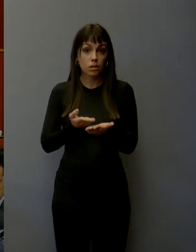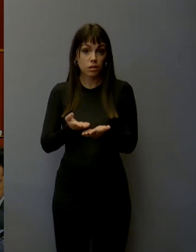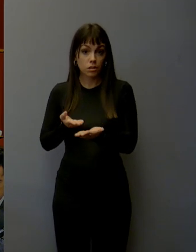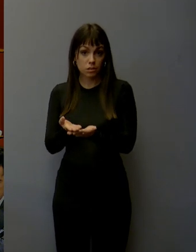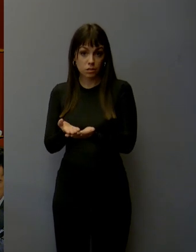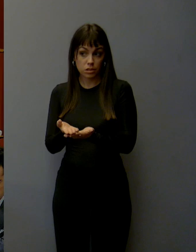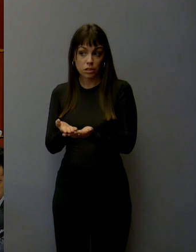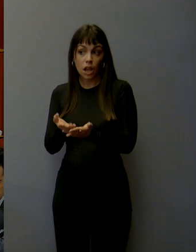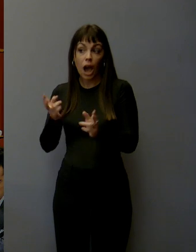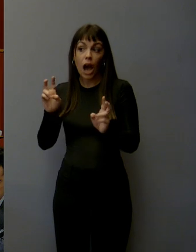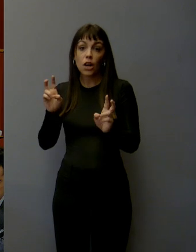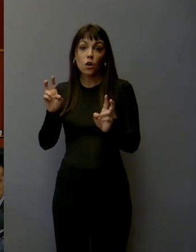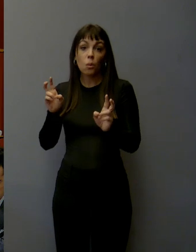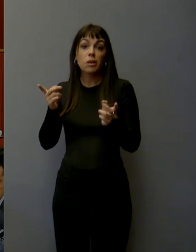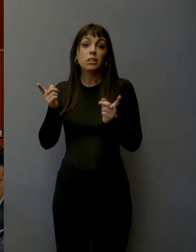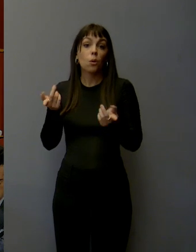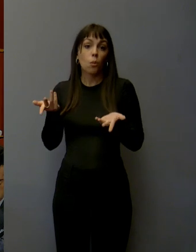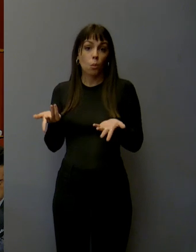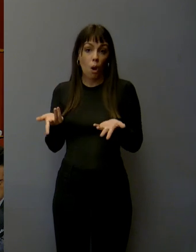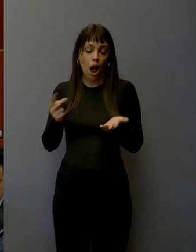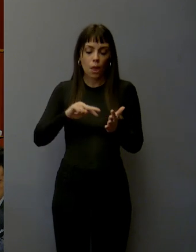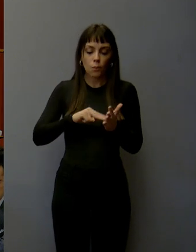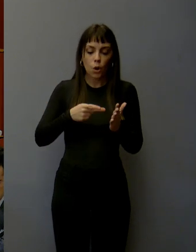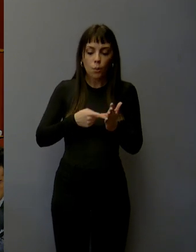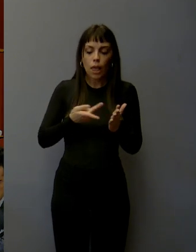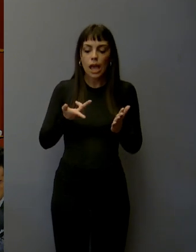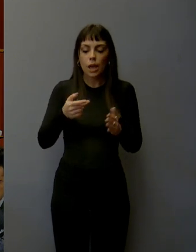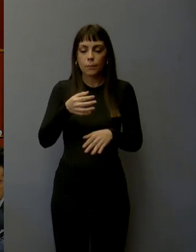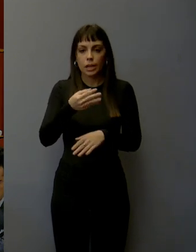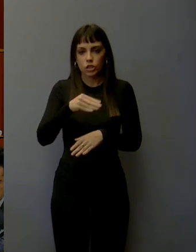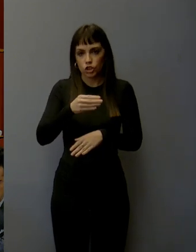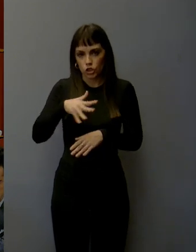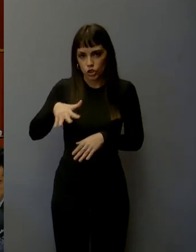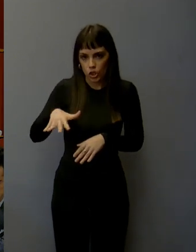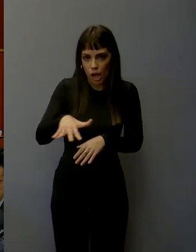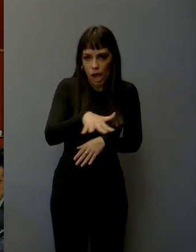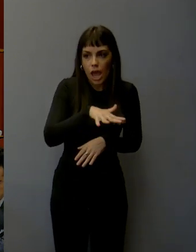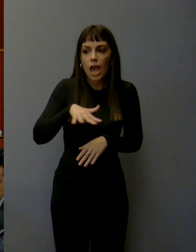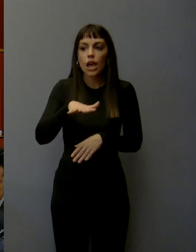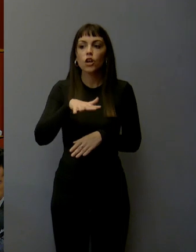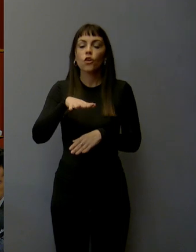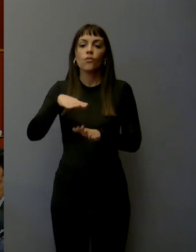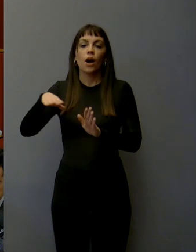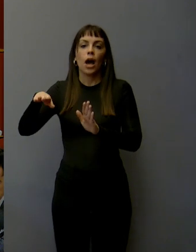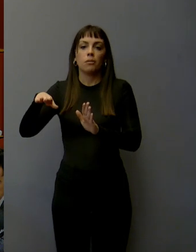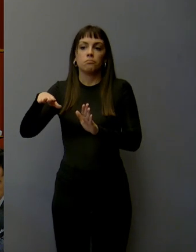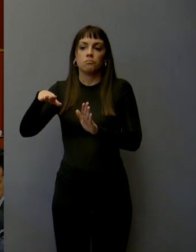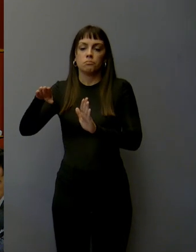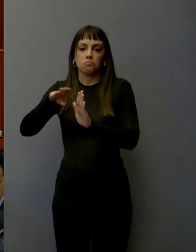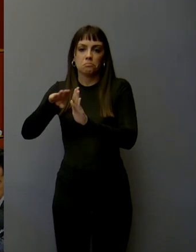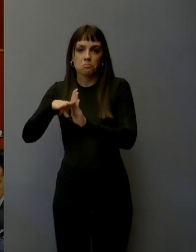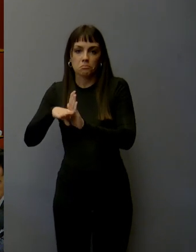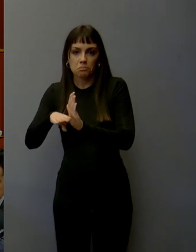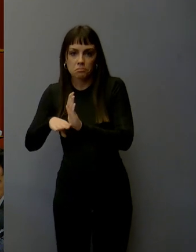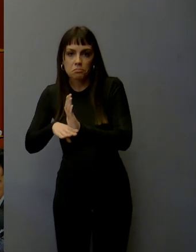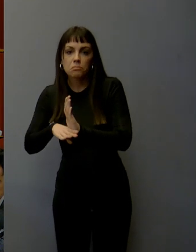parte riguardano proprio questo alcuni problemi della nostra città alcuni elementi di programmazione mancante legate a